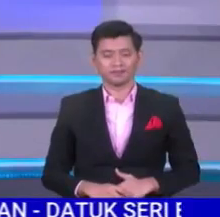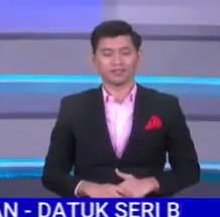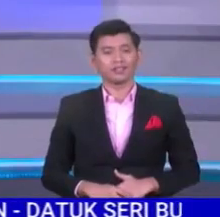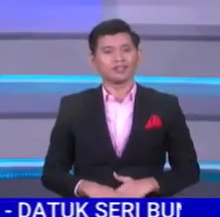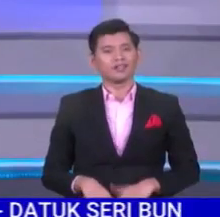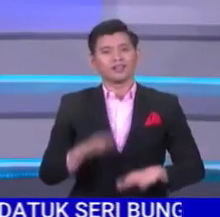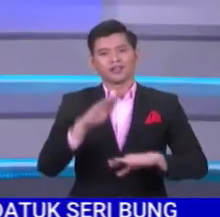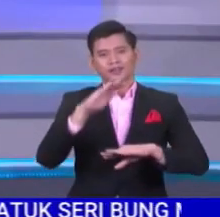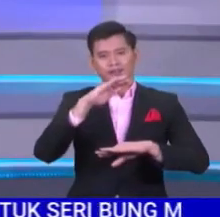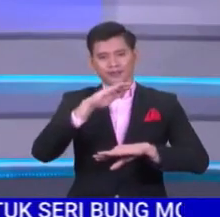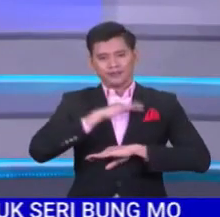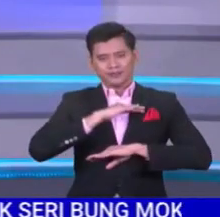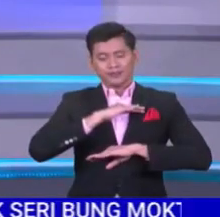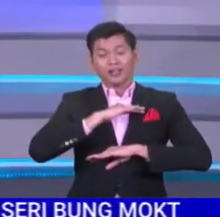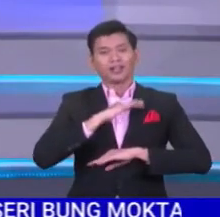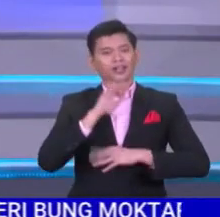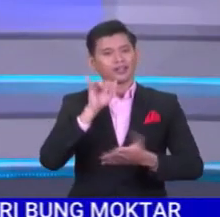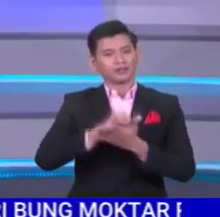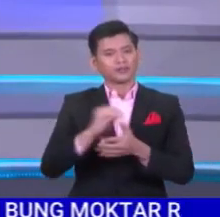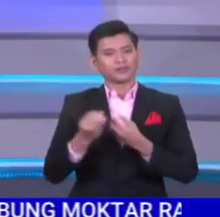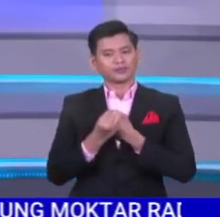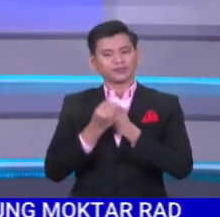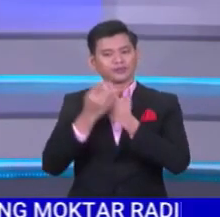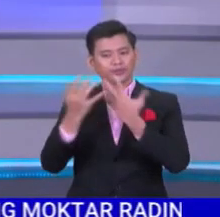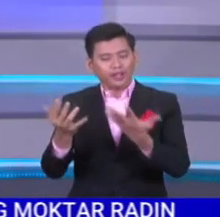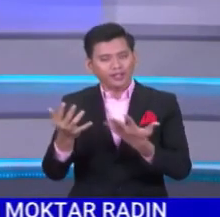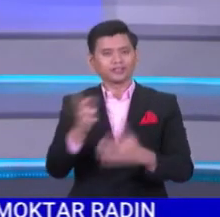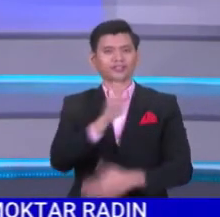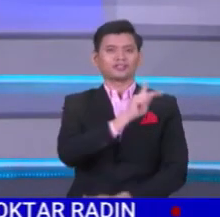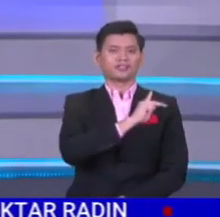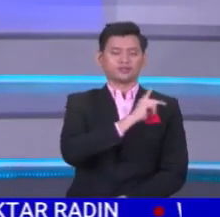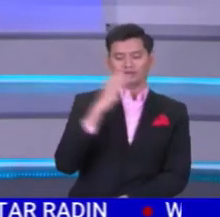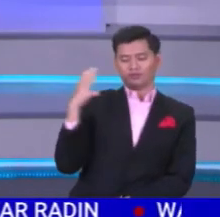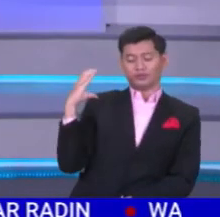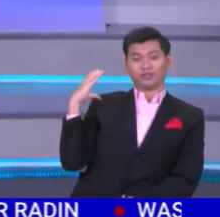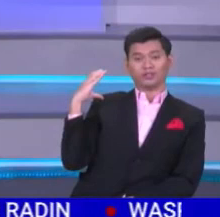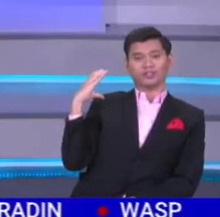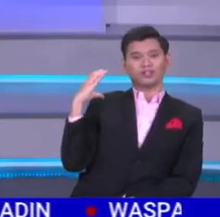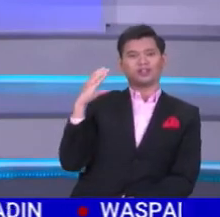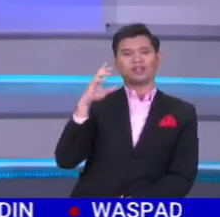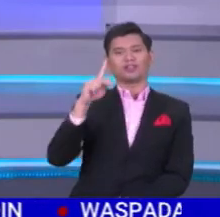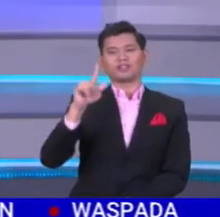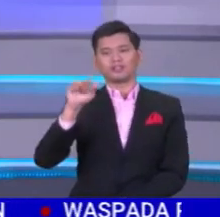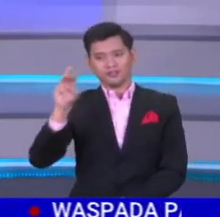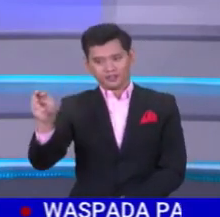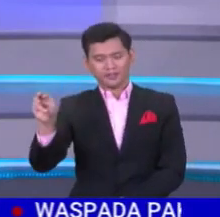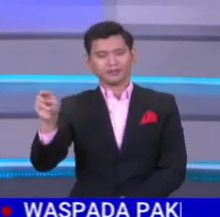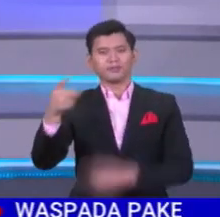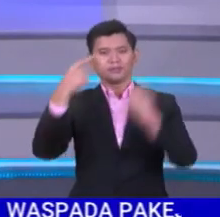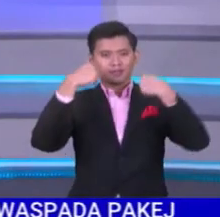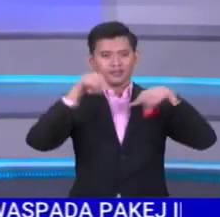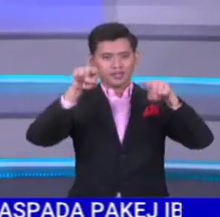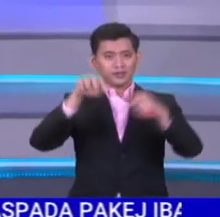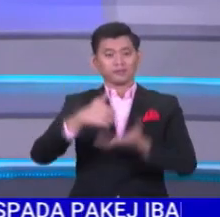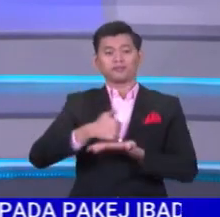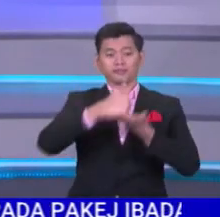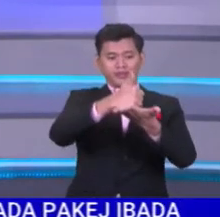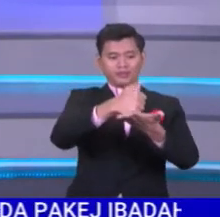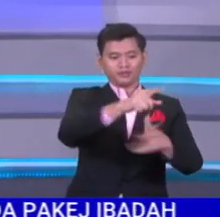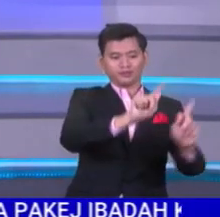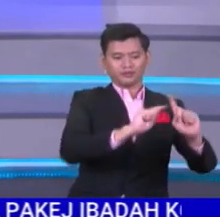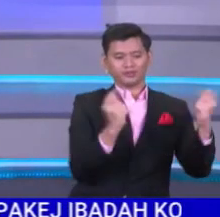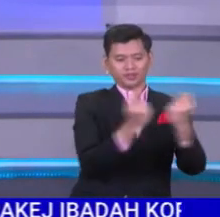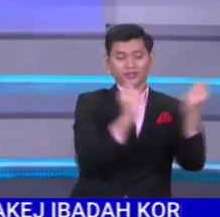amat berpuas hati. Demikian luahan Ketua Jurulatih Harimau Malaya Kim Van Gon selepas berjaya membantu Malaysia melayakkan